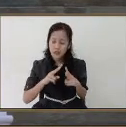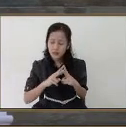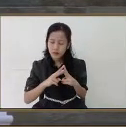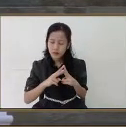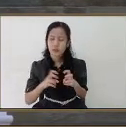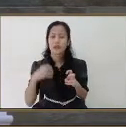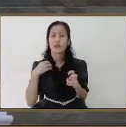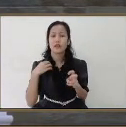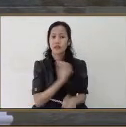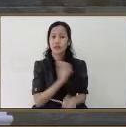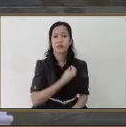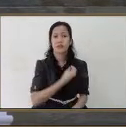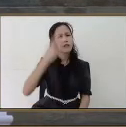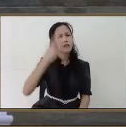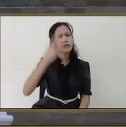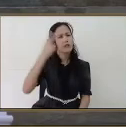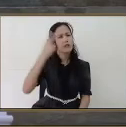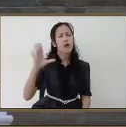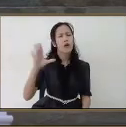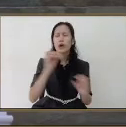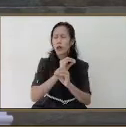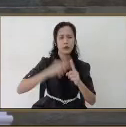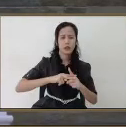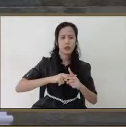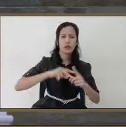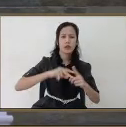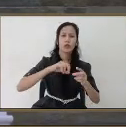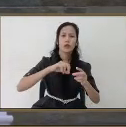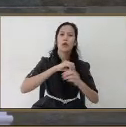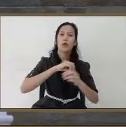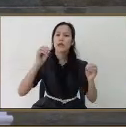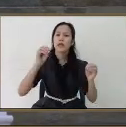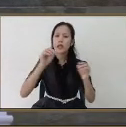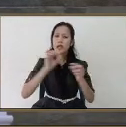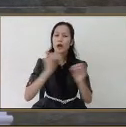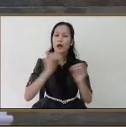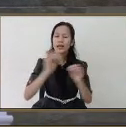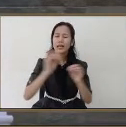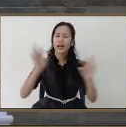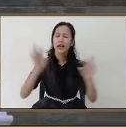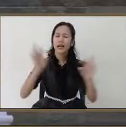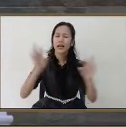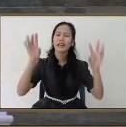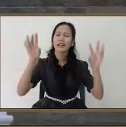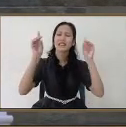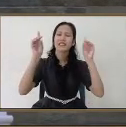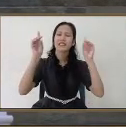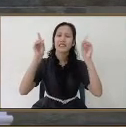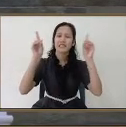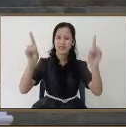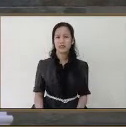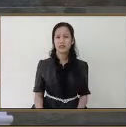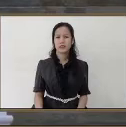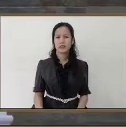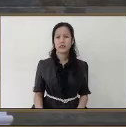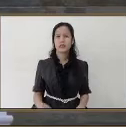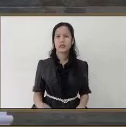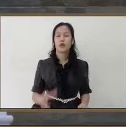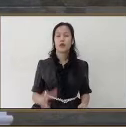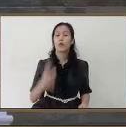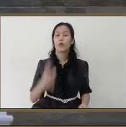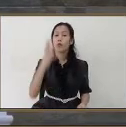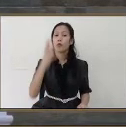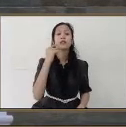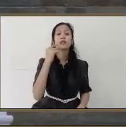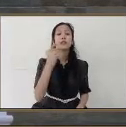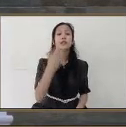no application if there's no doctrine. Kaya ako po yan sinasabi sa inyo mga kapatid, huwag niyo pong